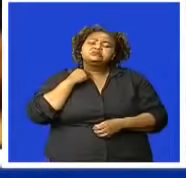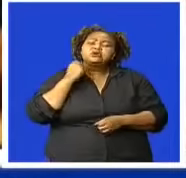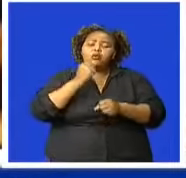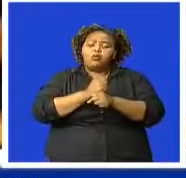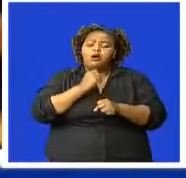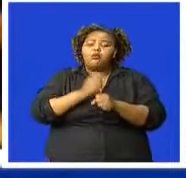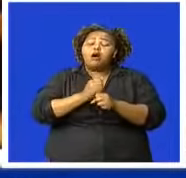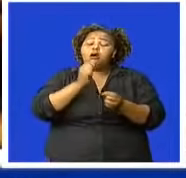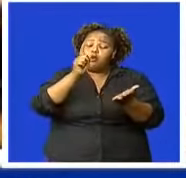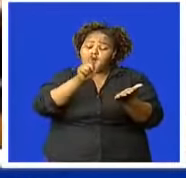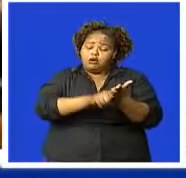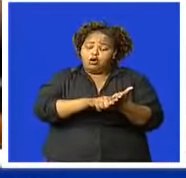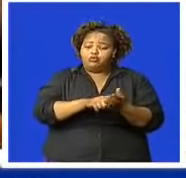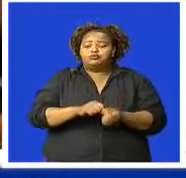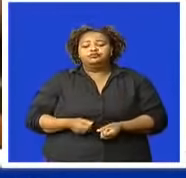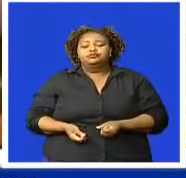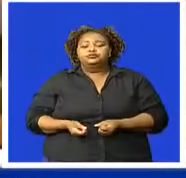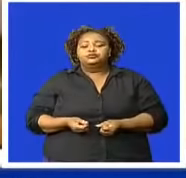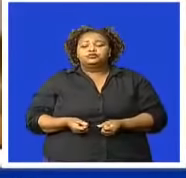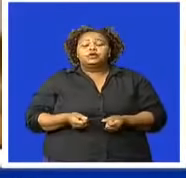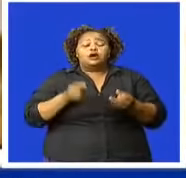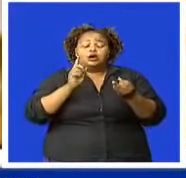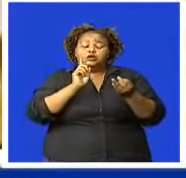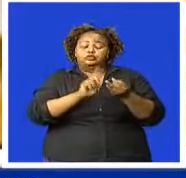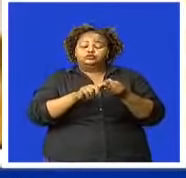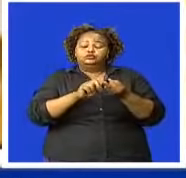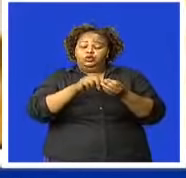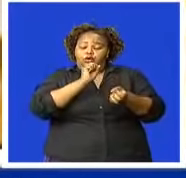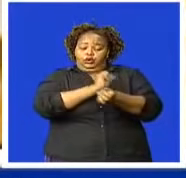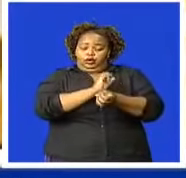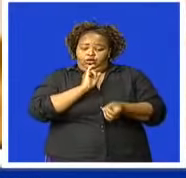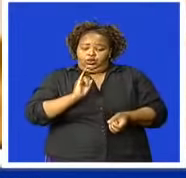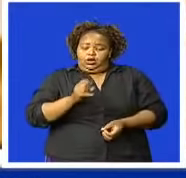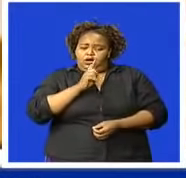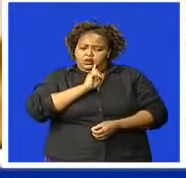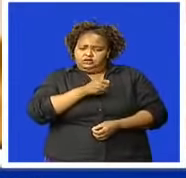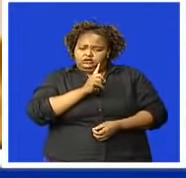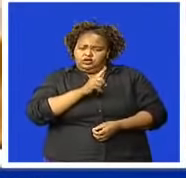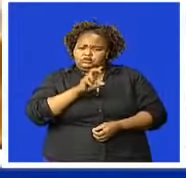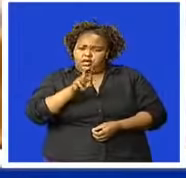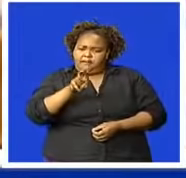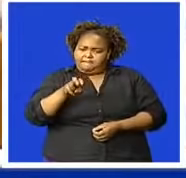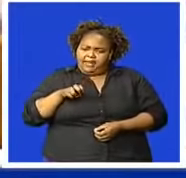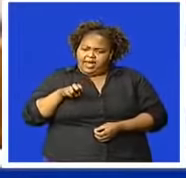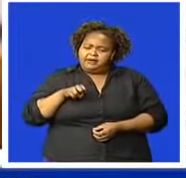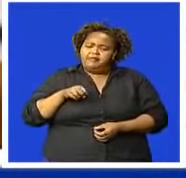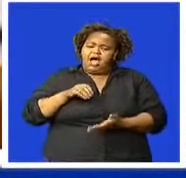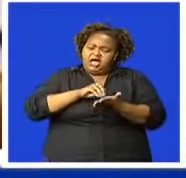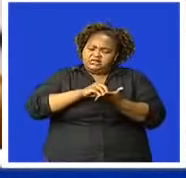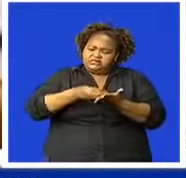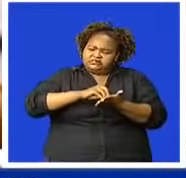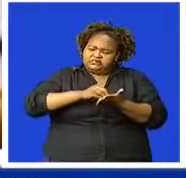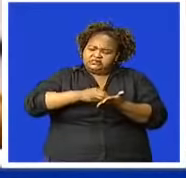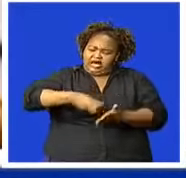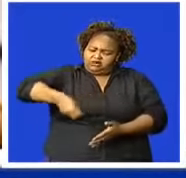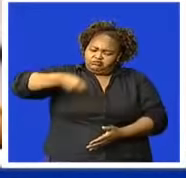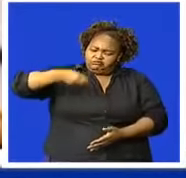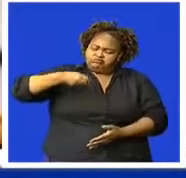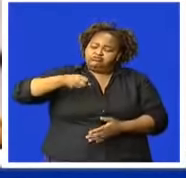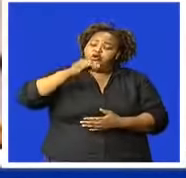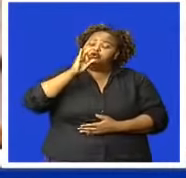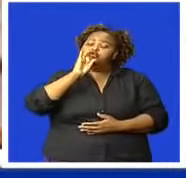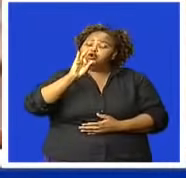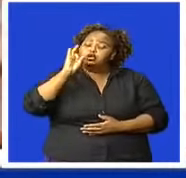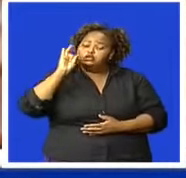kwemthetho. Licala lesibili lababhekene nalo ukuthi basolakala ukuthi beba emasaka ensangu langemashumi